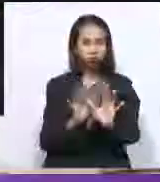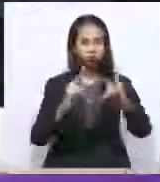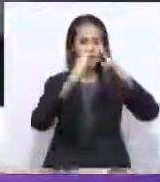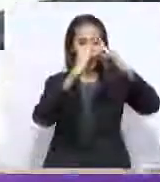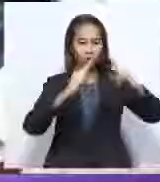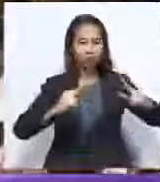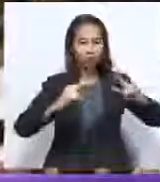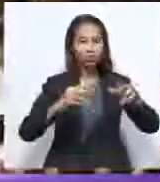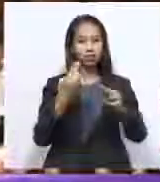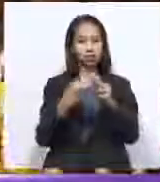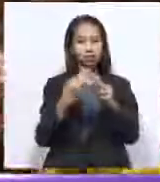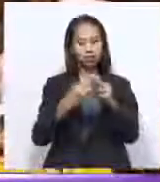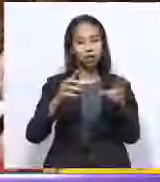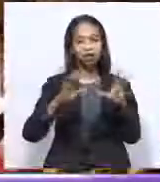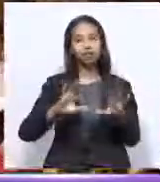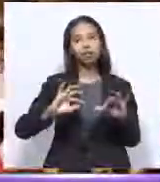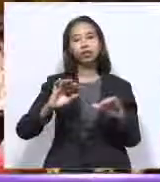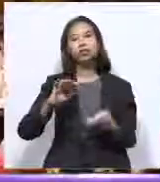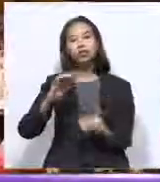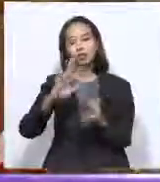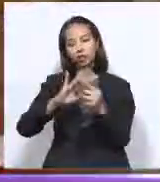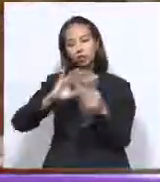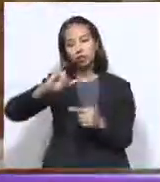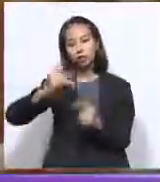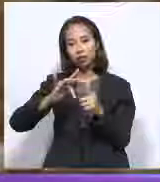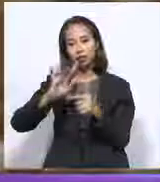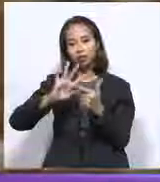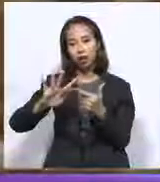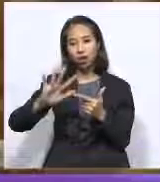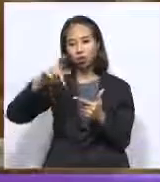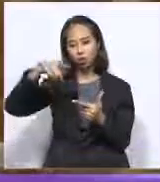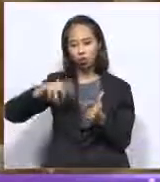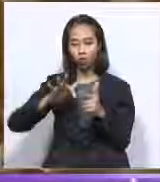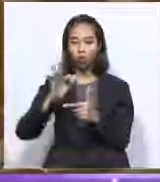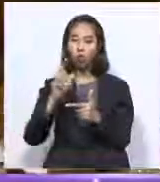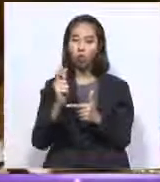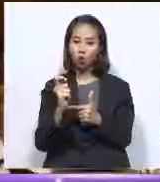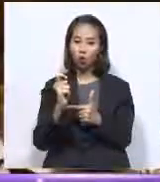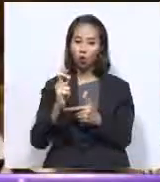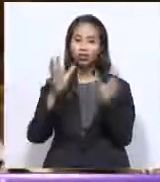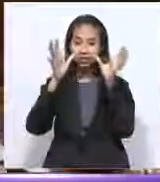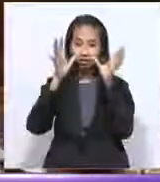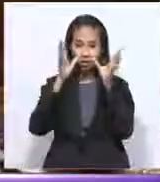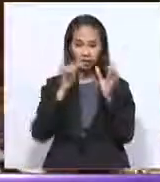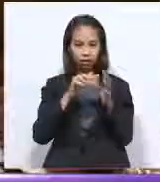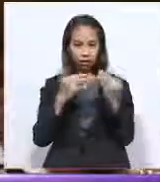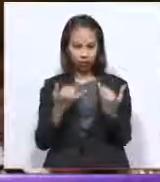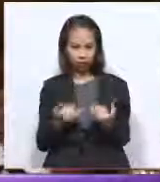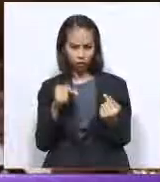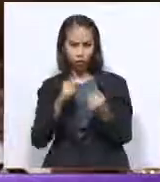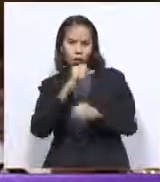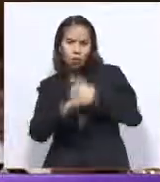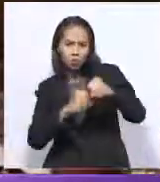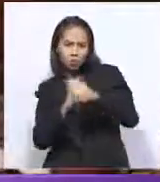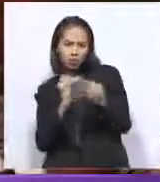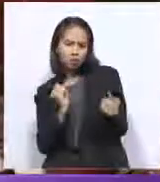ค่ะเพื่อไหว้พระเสริมความเป็นสิริมงคลและความเชื่อในการแก้ปีชงโดยปีนี้นะคะว่ากันว่าปีชงคือฉลู